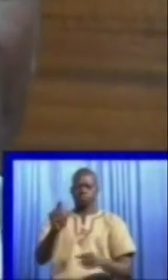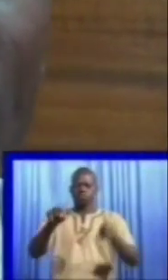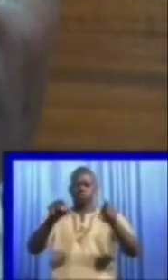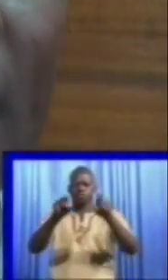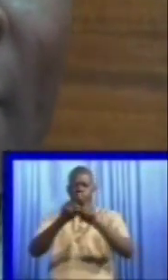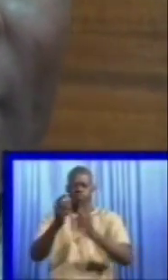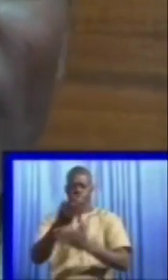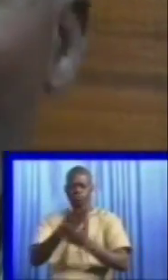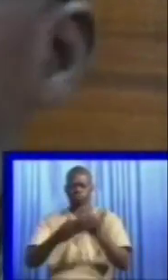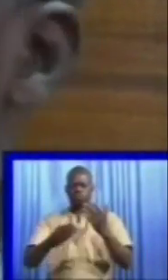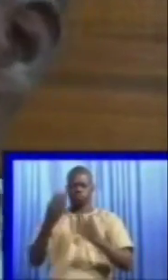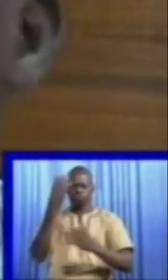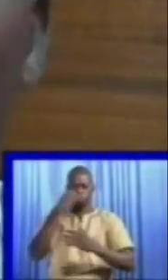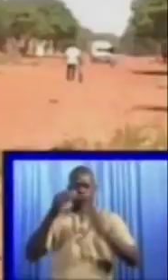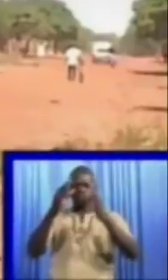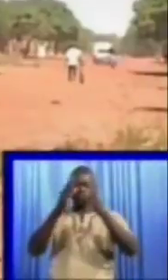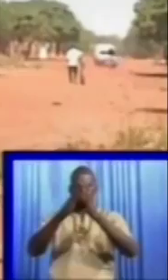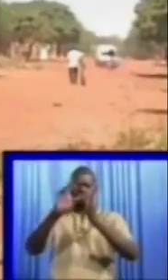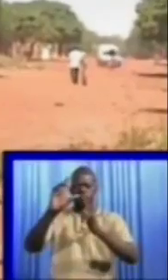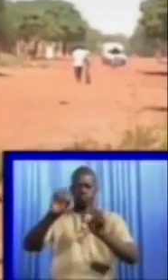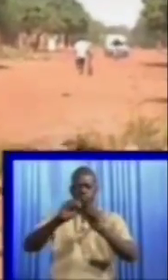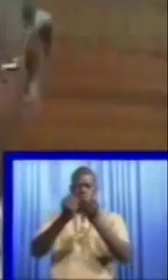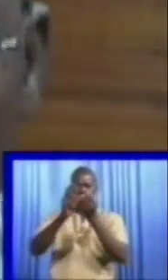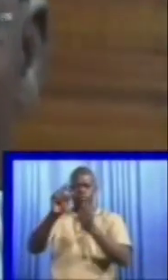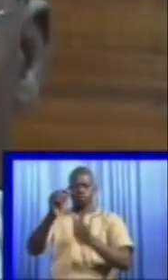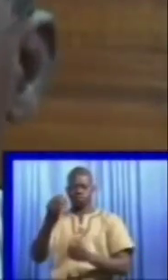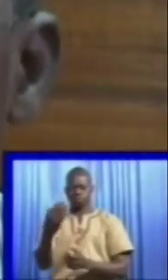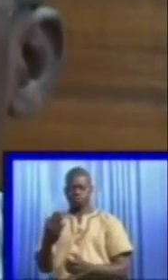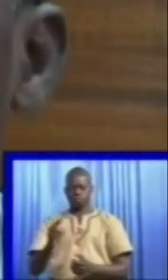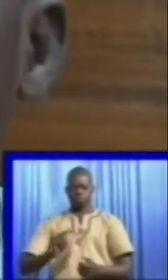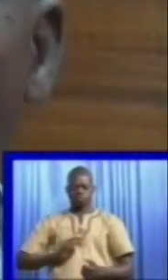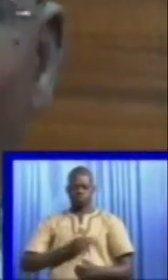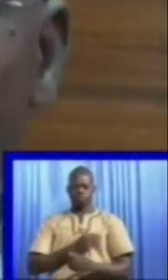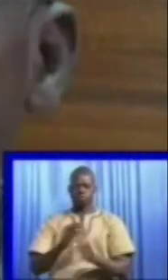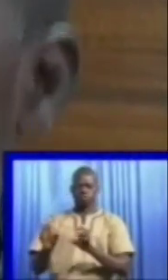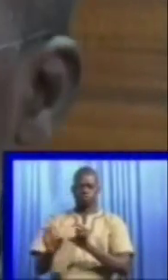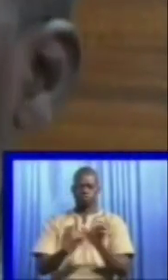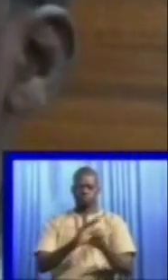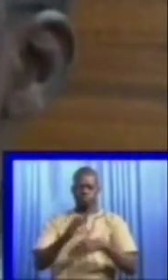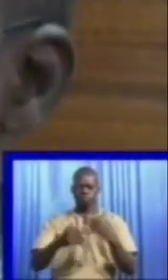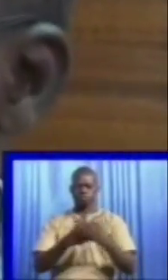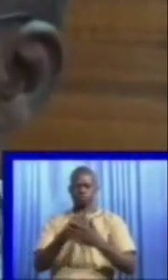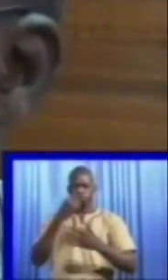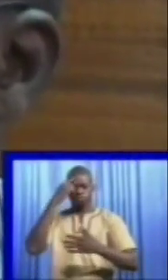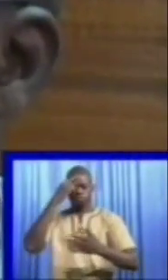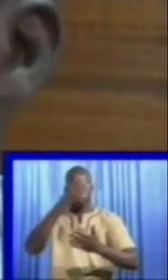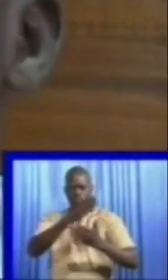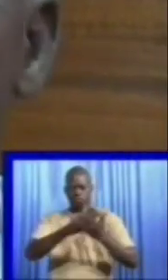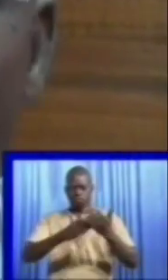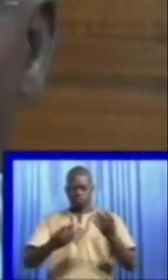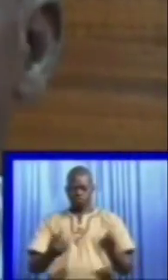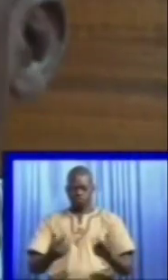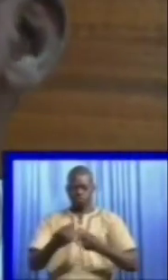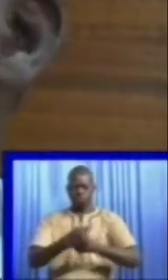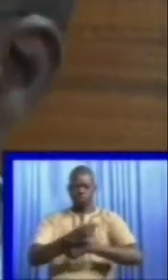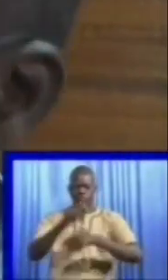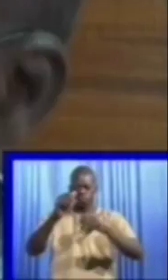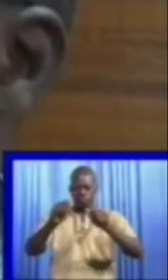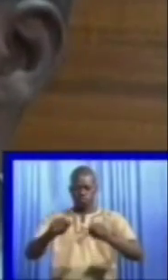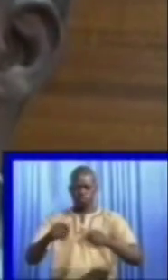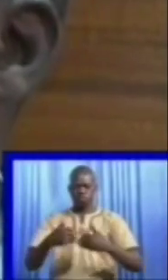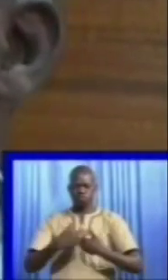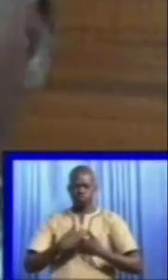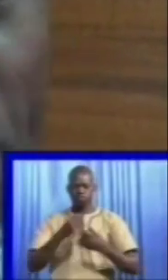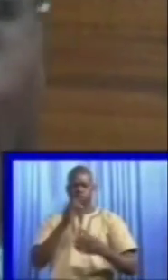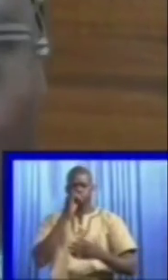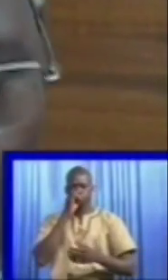partie de Belleville, le 25. Nous faisons en sorte qu'au moins une partie de la journée, ils puissent avoir de